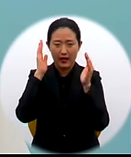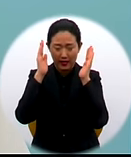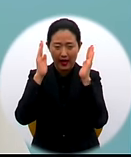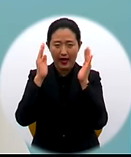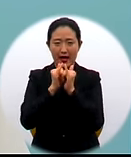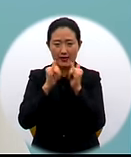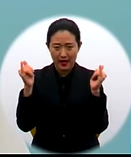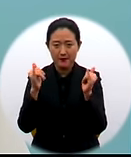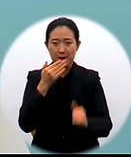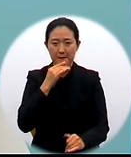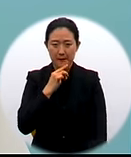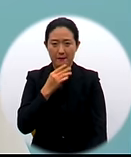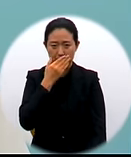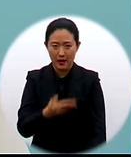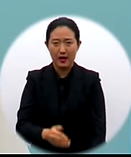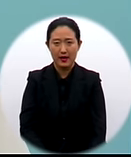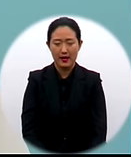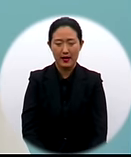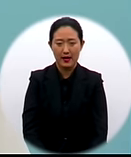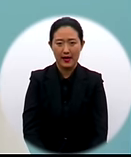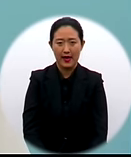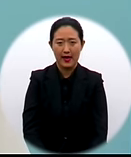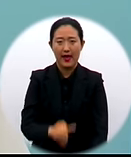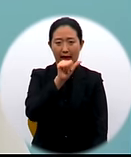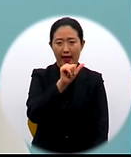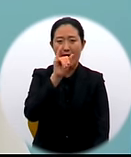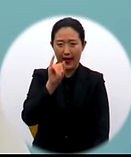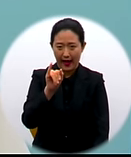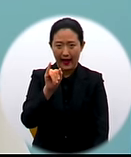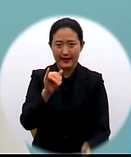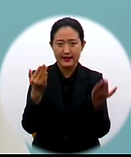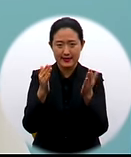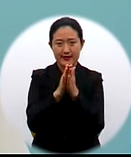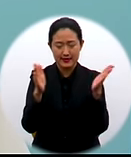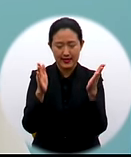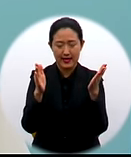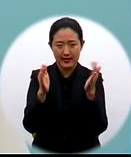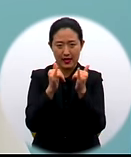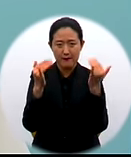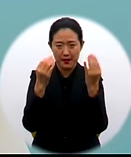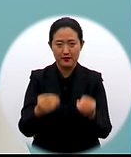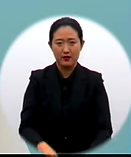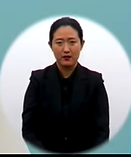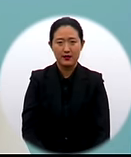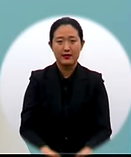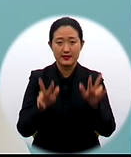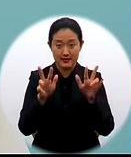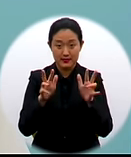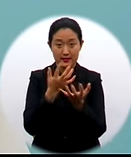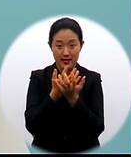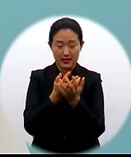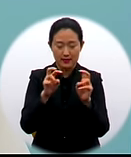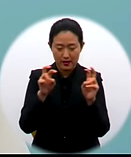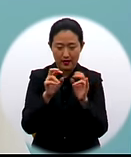AI 개발의 시장으로 들어오는 경우도 굉장히 초기에는 많았습니다. 물론 현재는 데이터 분석가나 AI 개발자 하나가 어떤 고정적인